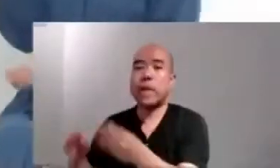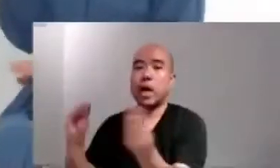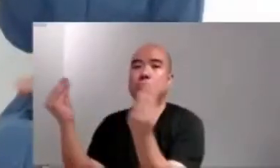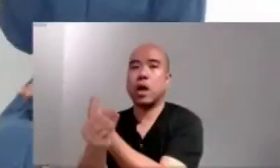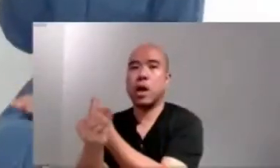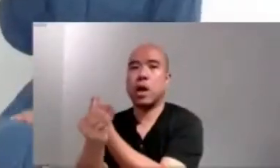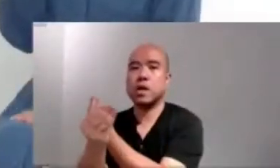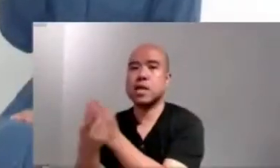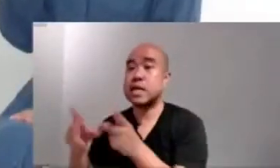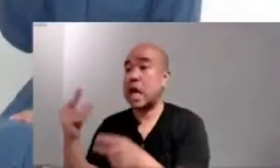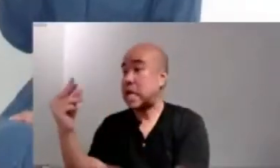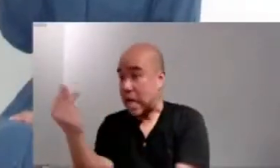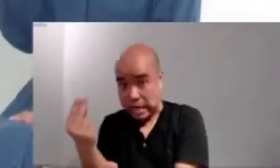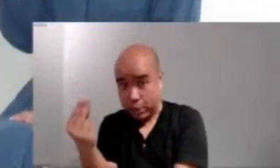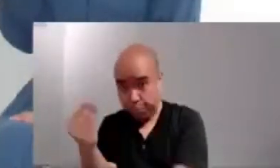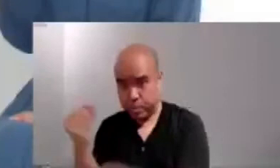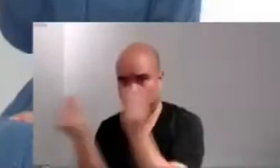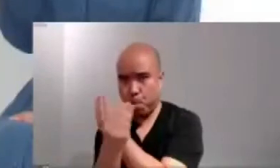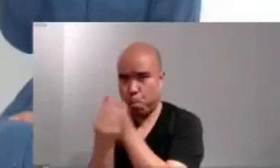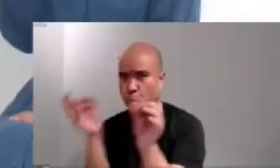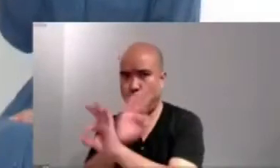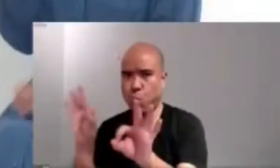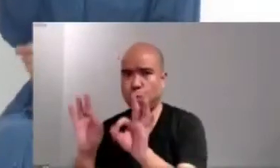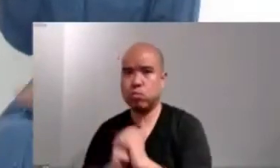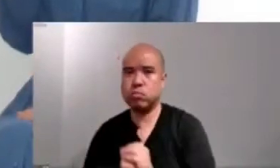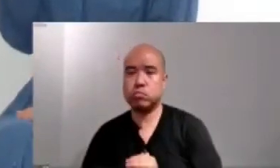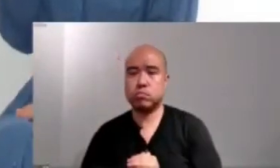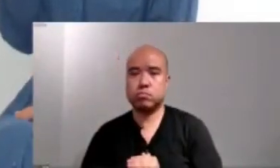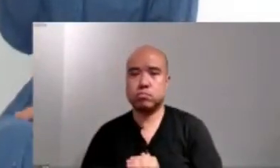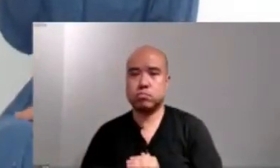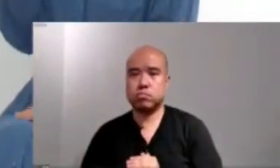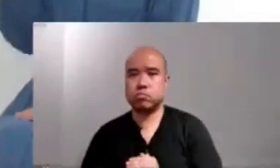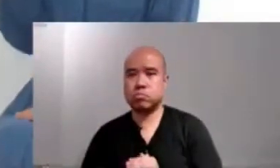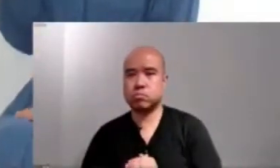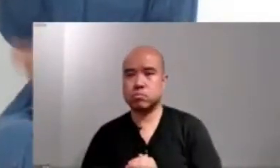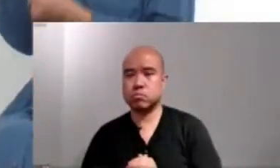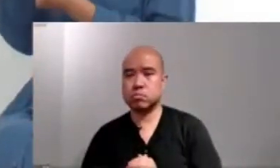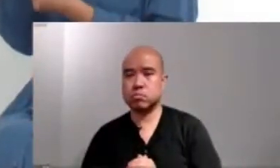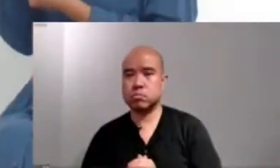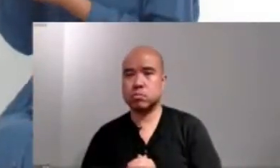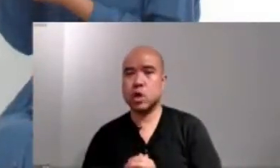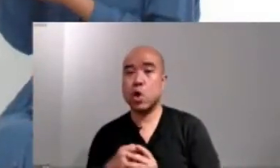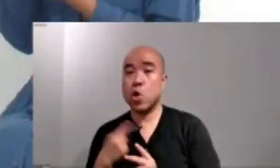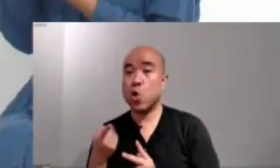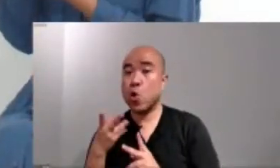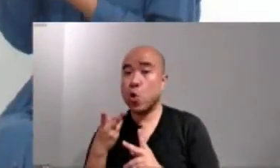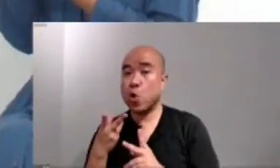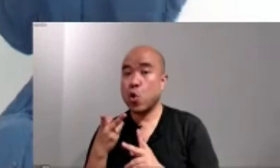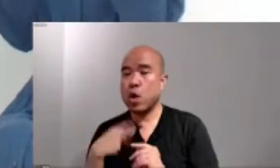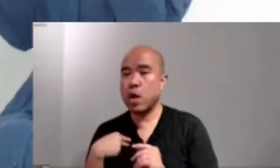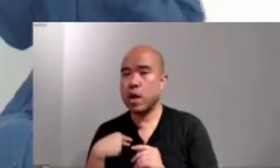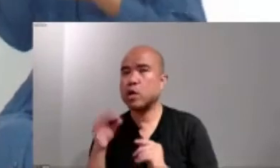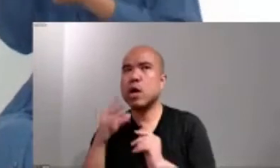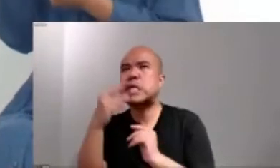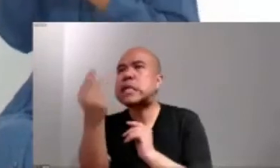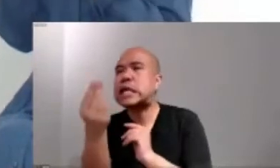金錢交易的，還有都是沒有一個因為特別的就是因為我們是沒有一個金錢價值 的概念